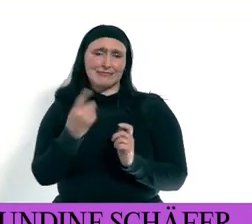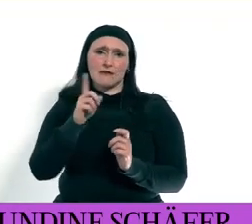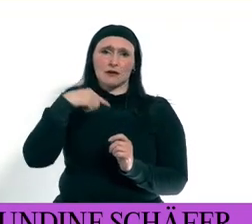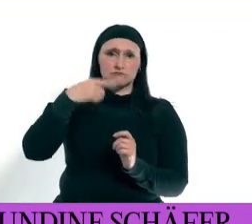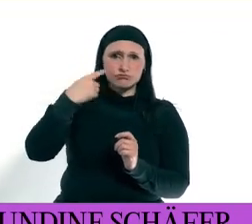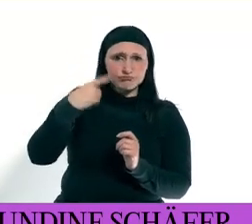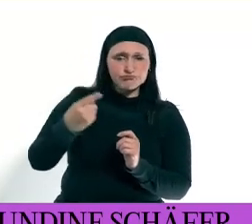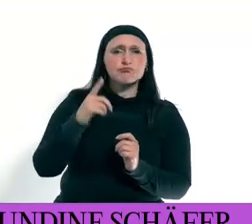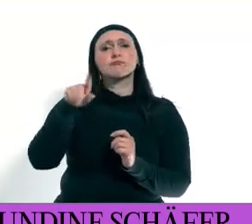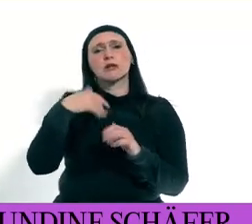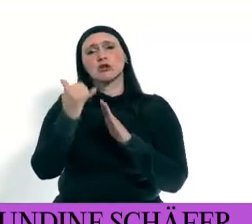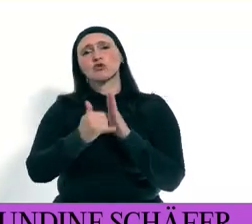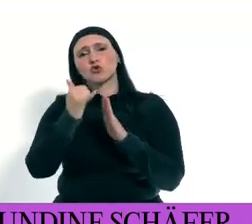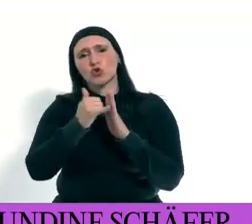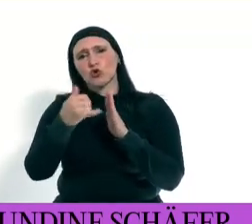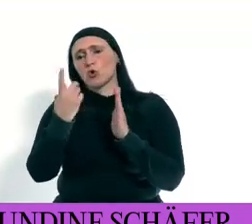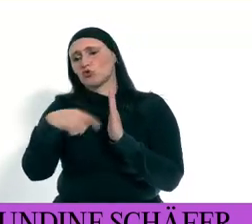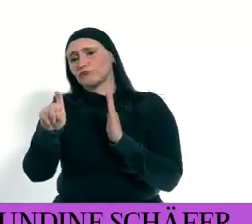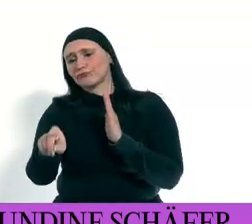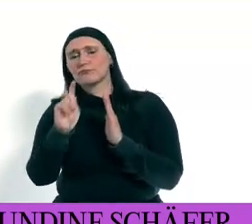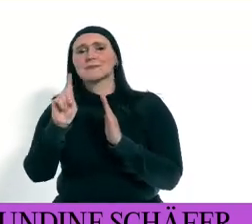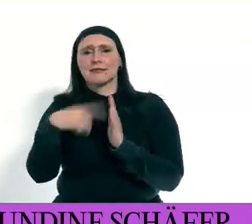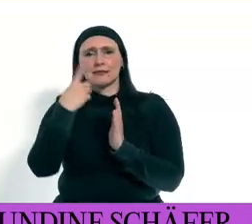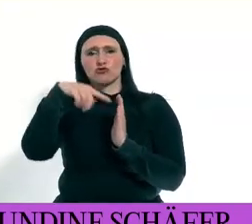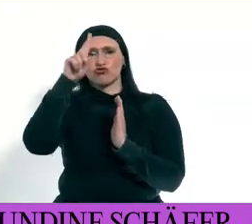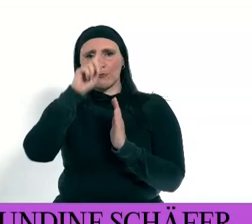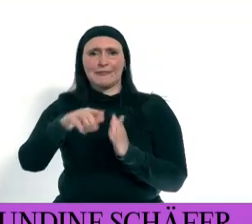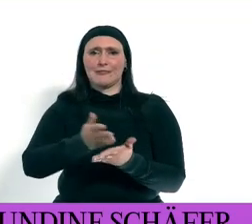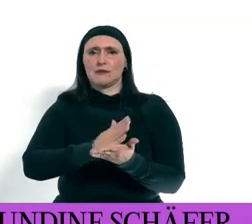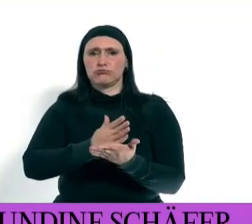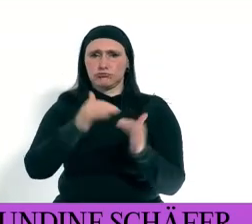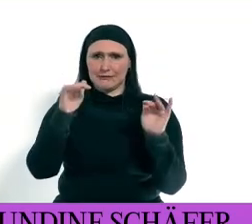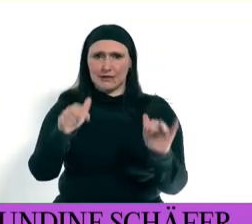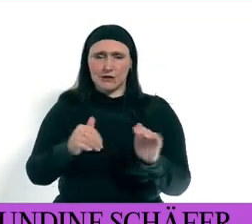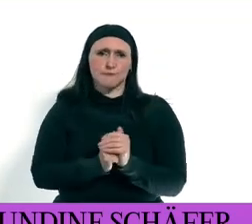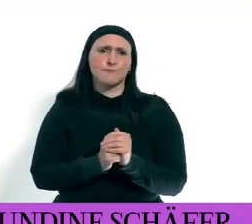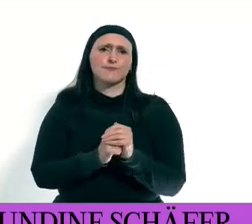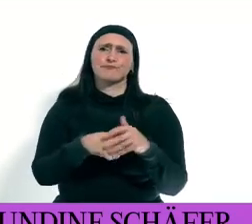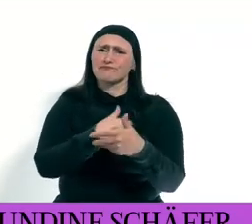den anderen Livestream nutzen. Den finden Sie auf unserer Website.